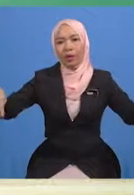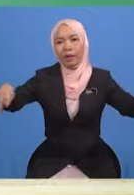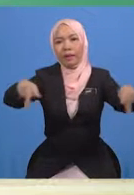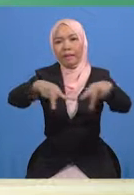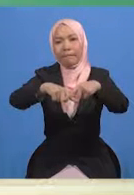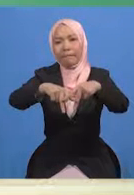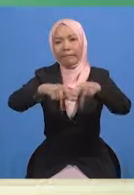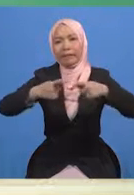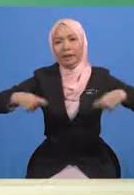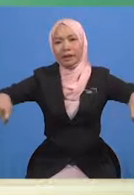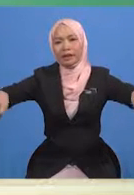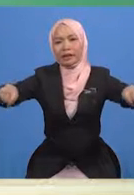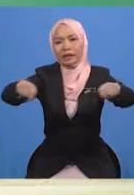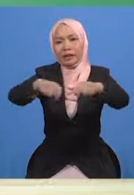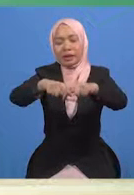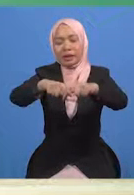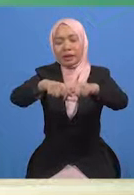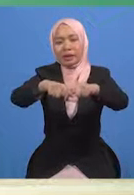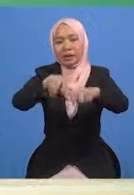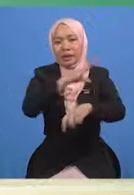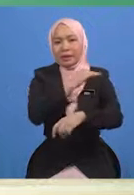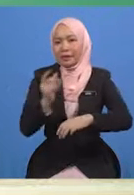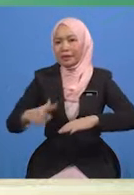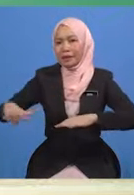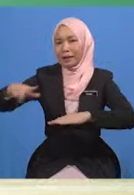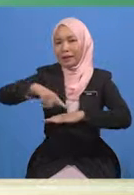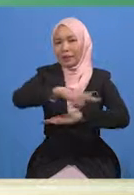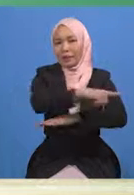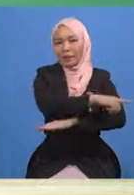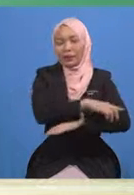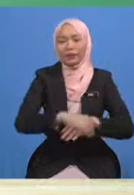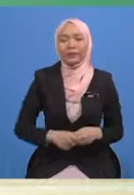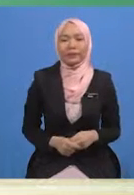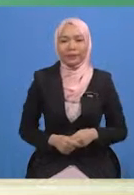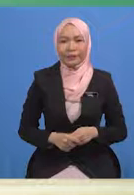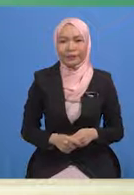kolam, tasik dan laut.